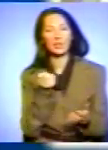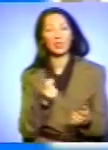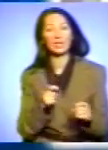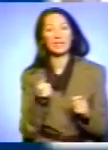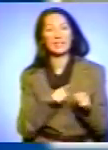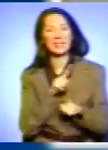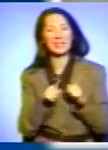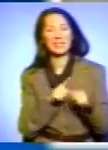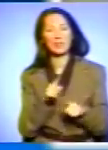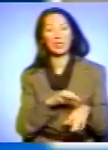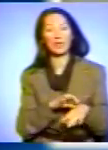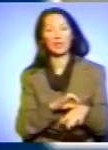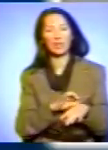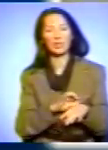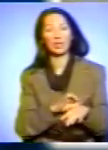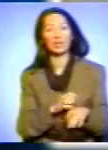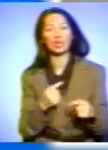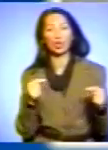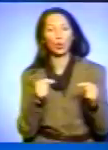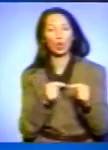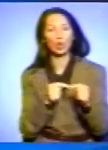з максимальною точністю.